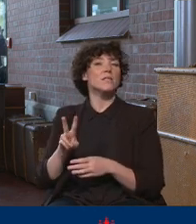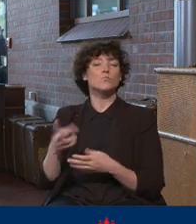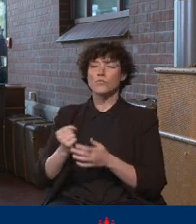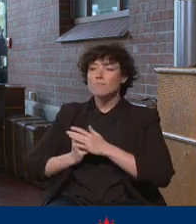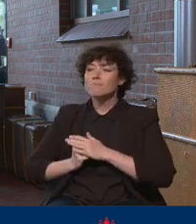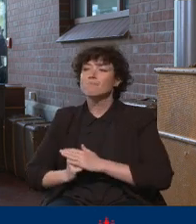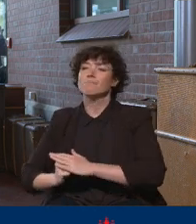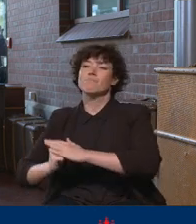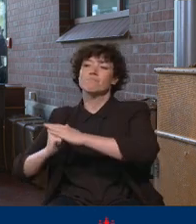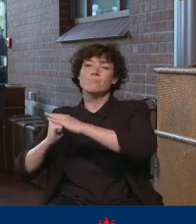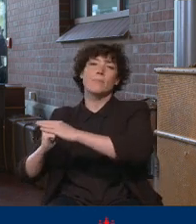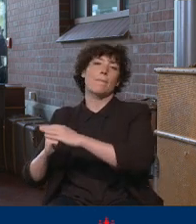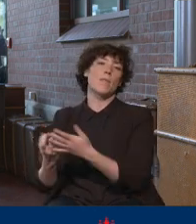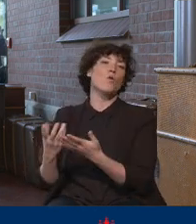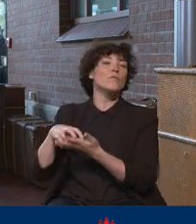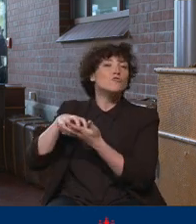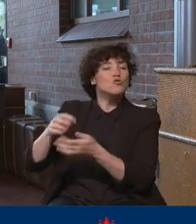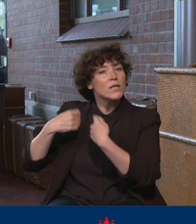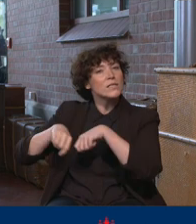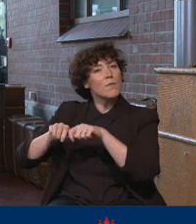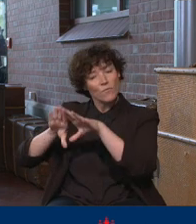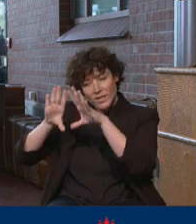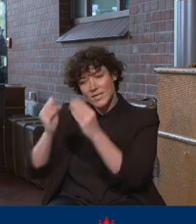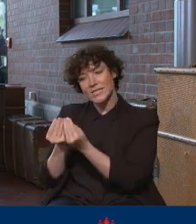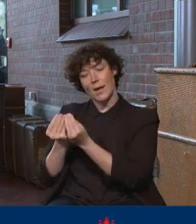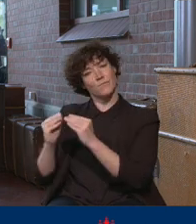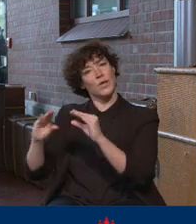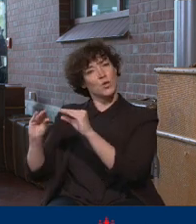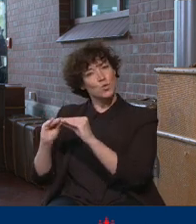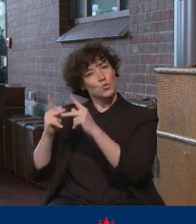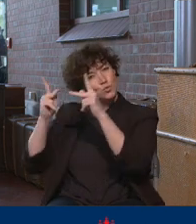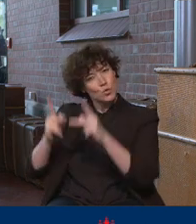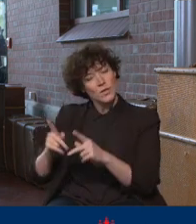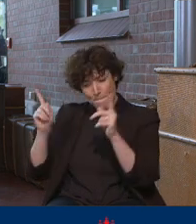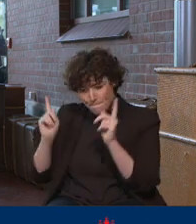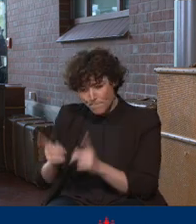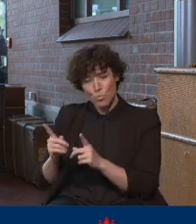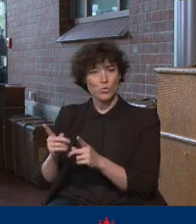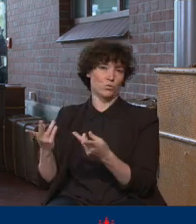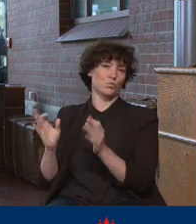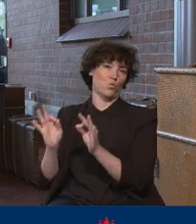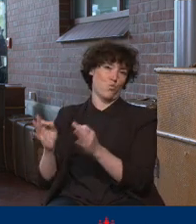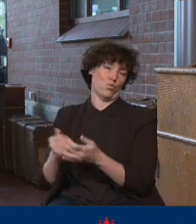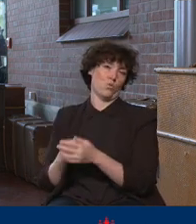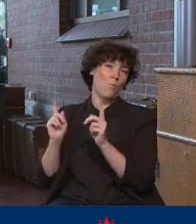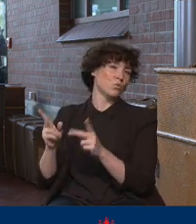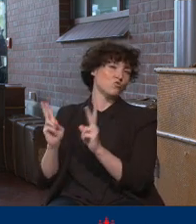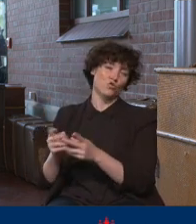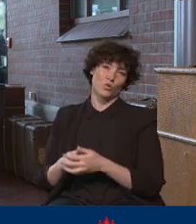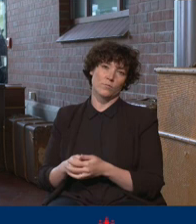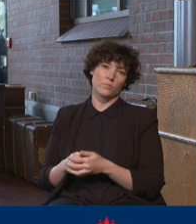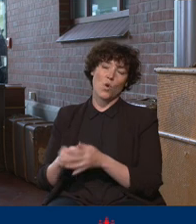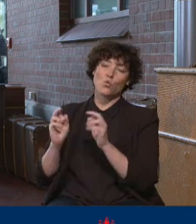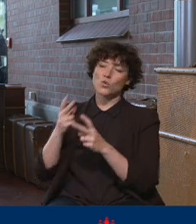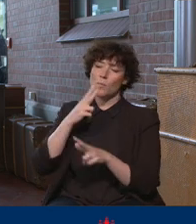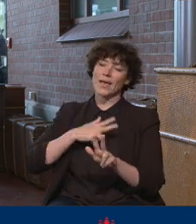durch einen guten städtebau auch das gesamte nutzungskonzept das muss dann stimmen und dann glaube ich ist es gut wenn man noch mal ein bisschen realistisch drauf schaut